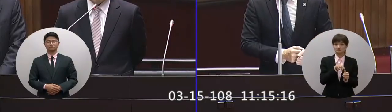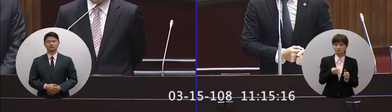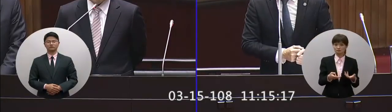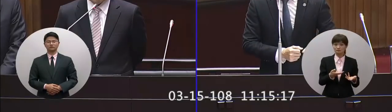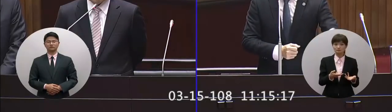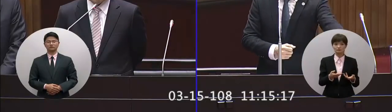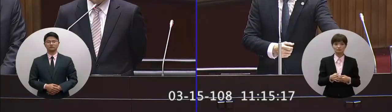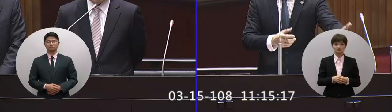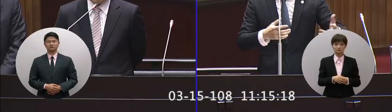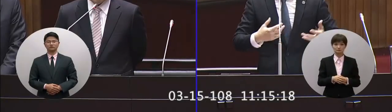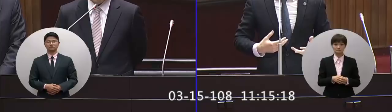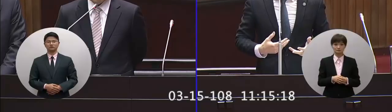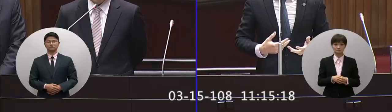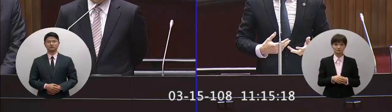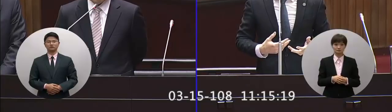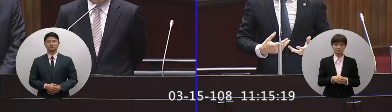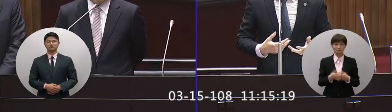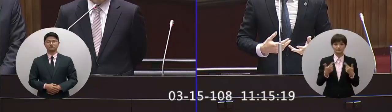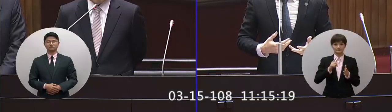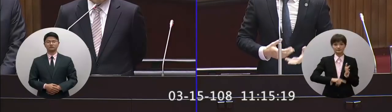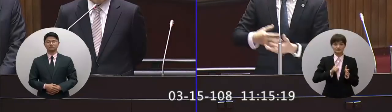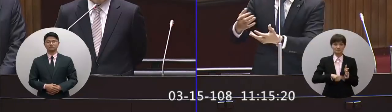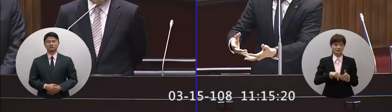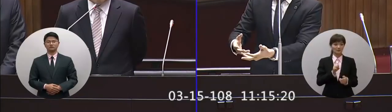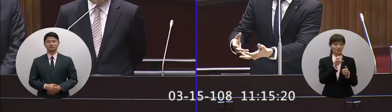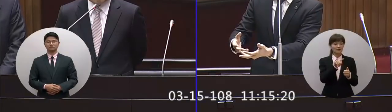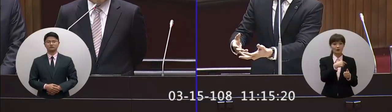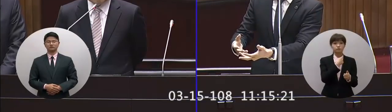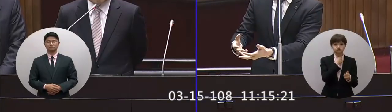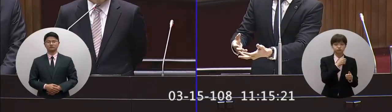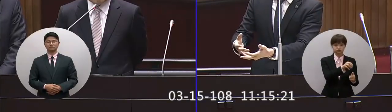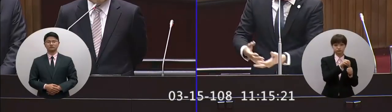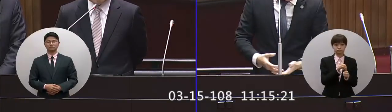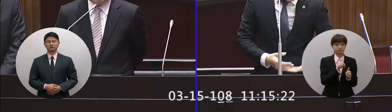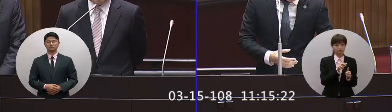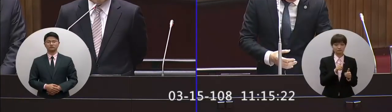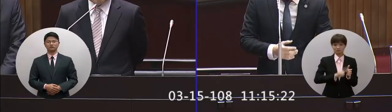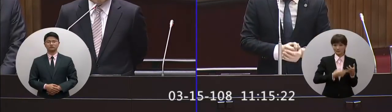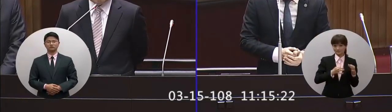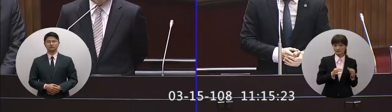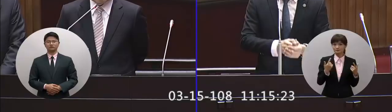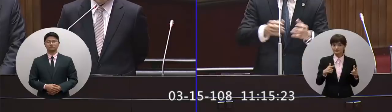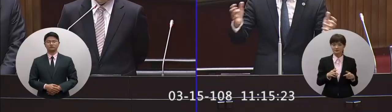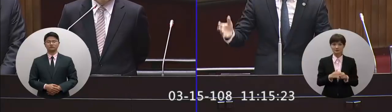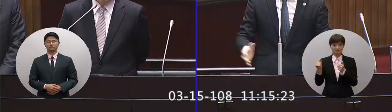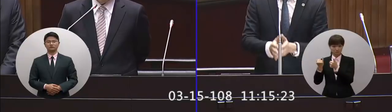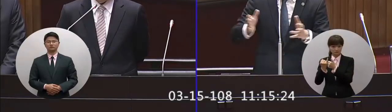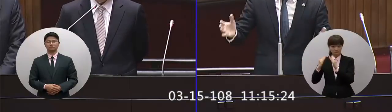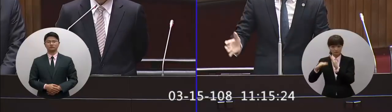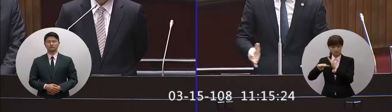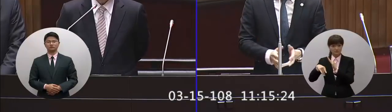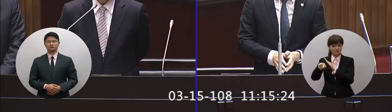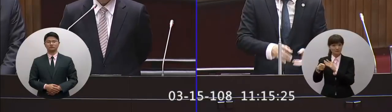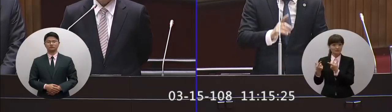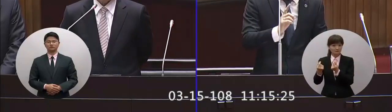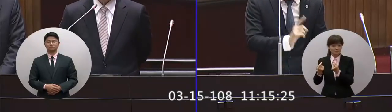要这个囡仔，啊，伊就会当。予我来收养呢，异性的这个婚姻嘛同款啊，你要收养就有一个足麻烦的、足